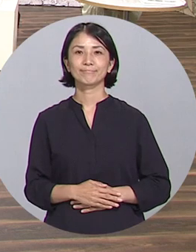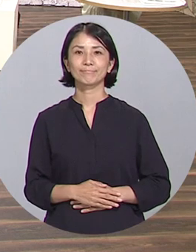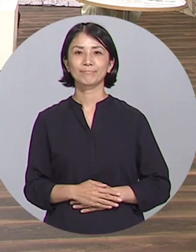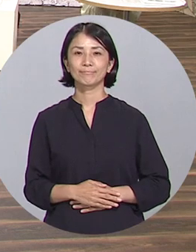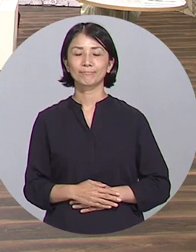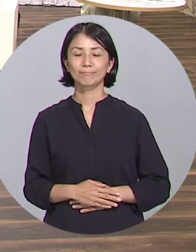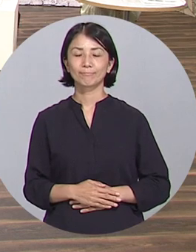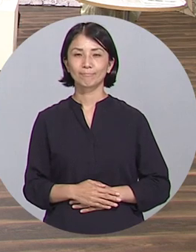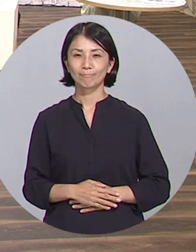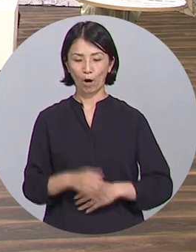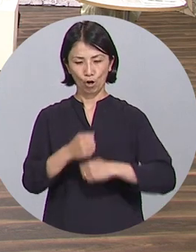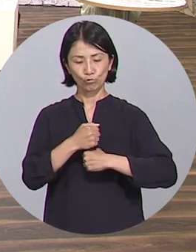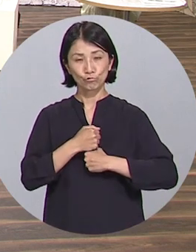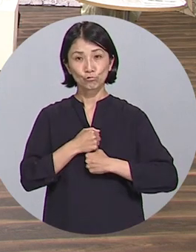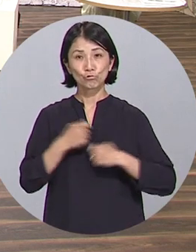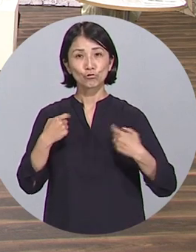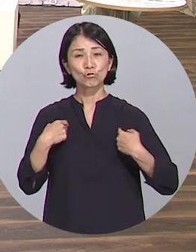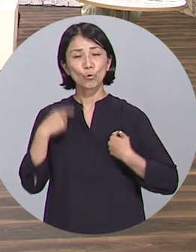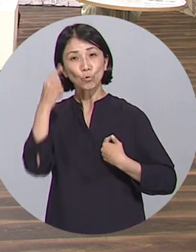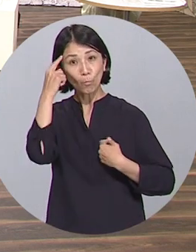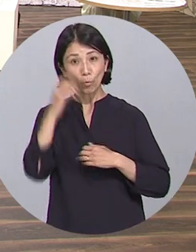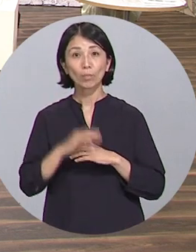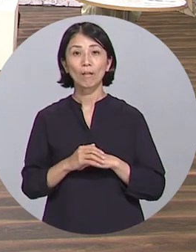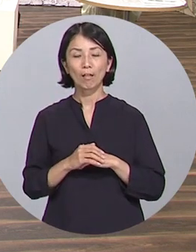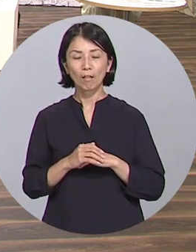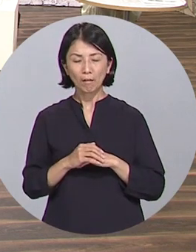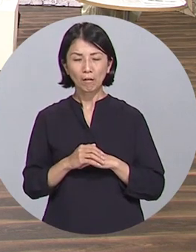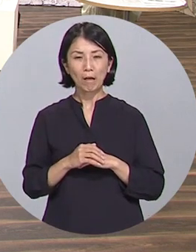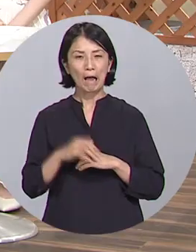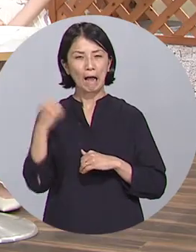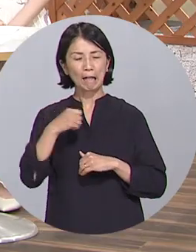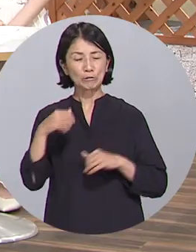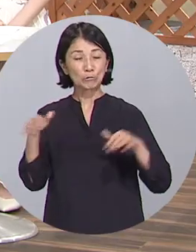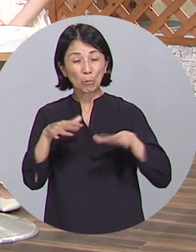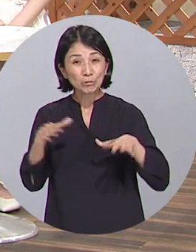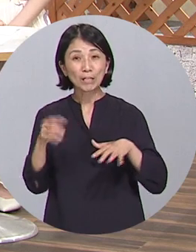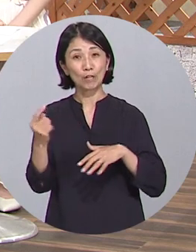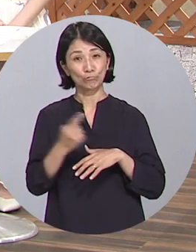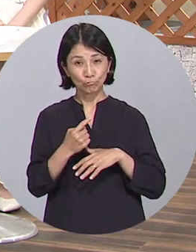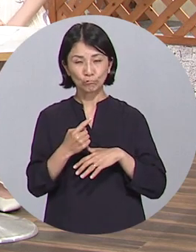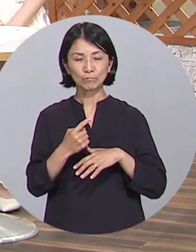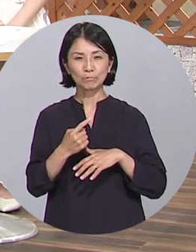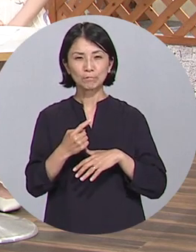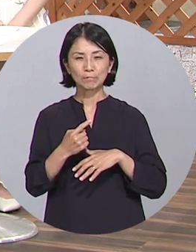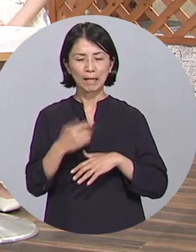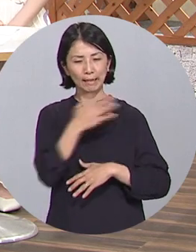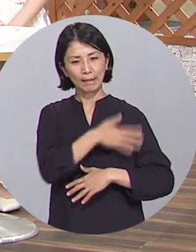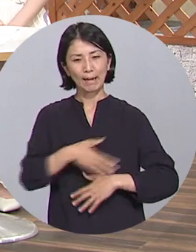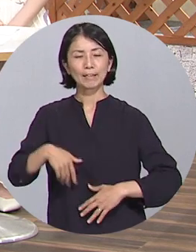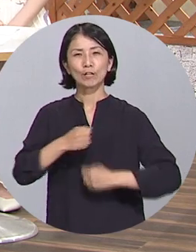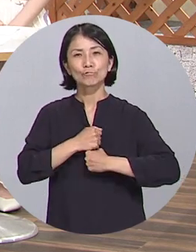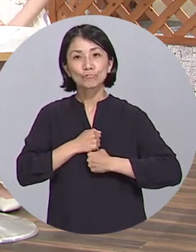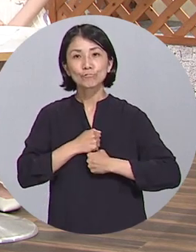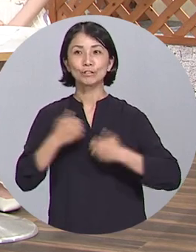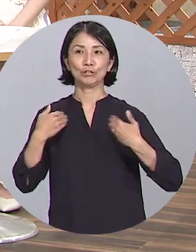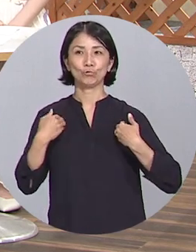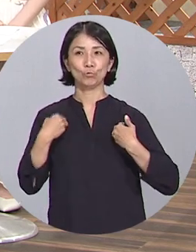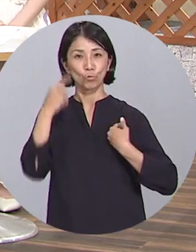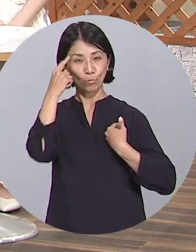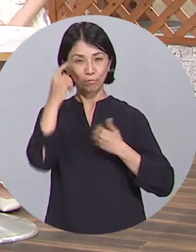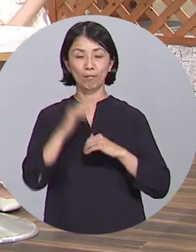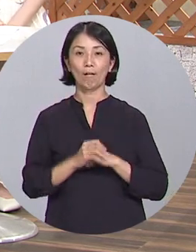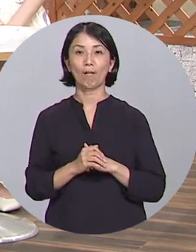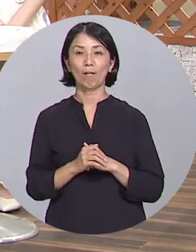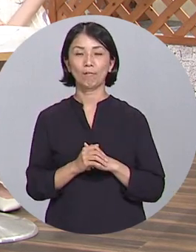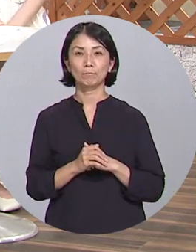いや気をつけないといけないなと思ったんですけど、急に暑くなったりとかね、体温調節本当に大変だなと思いました。翔太